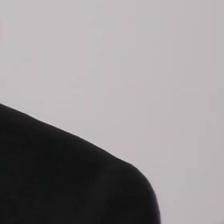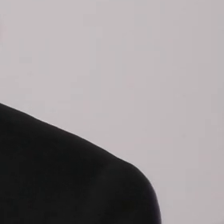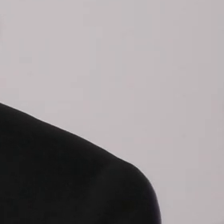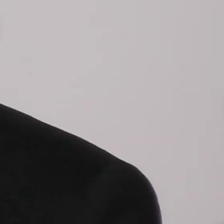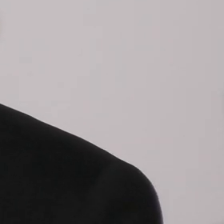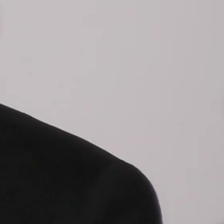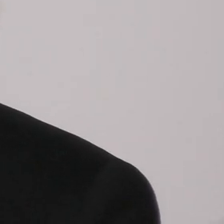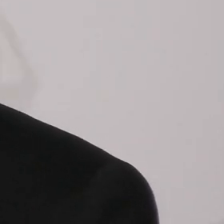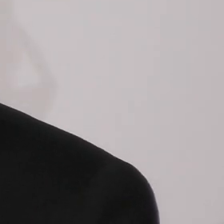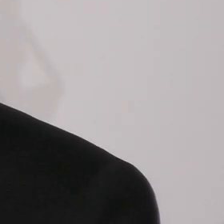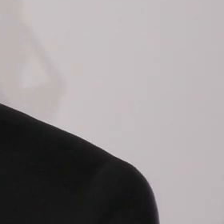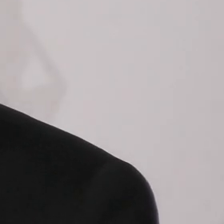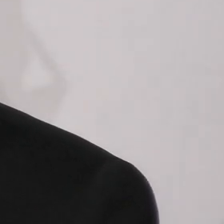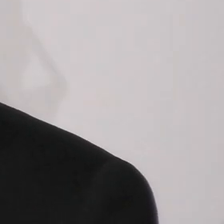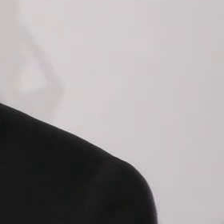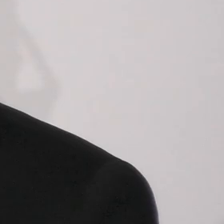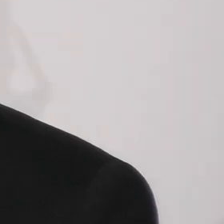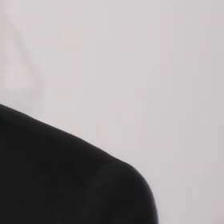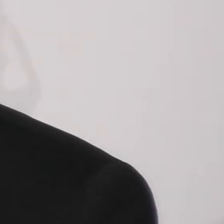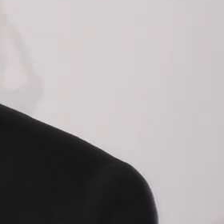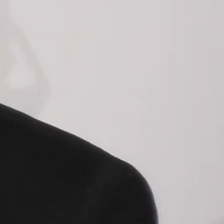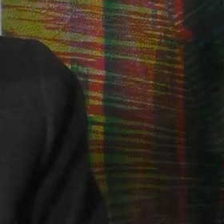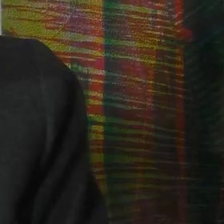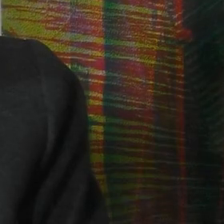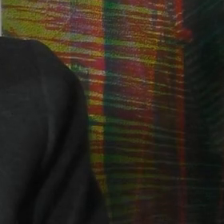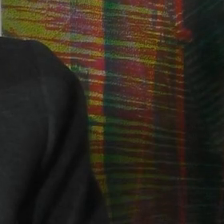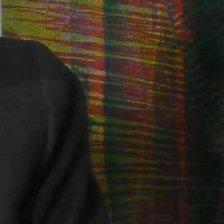aborder ensemble avec nos deux invités la question,